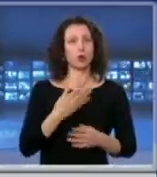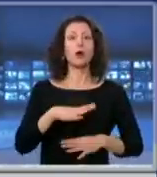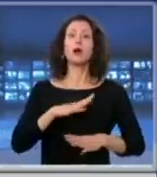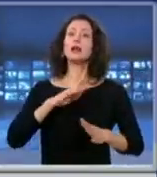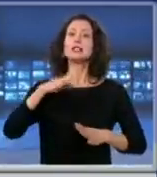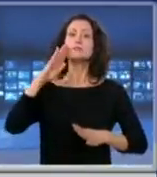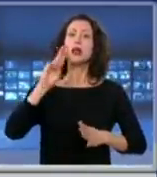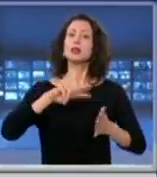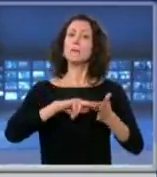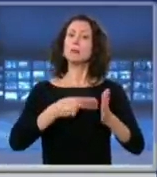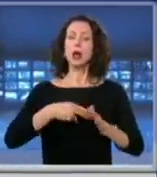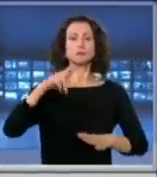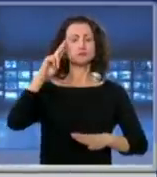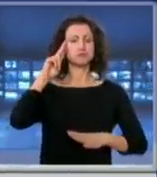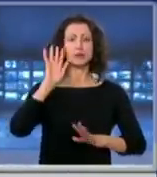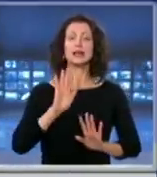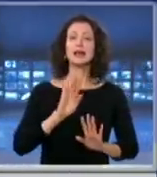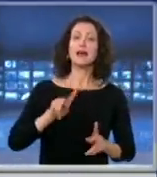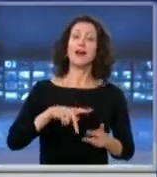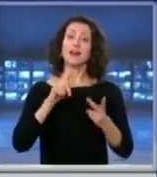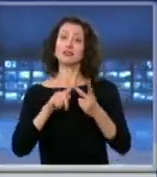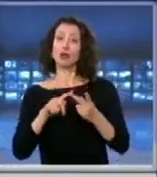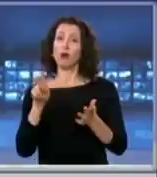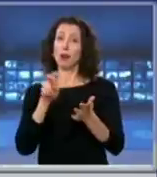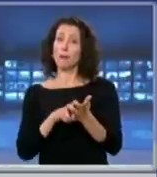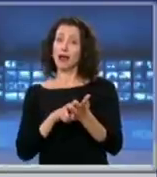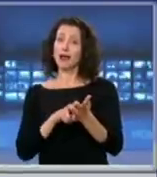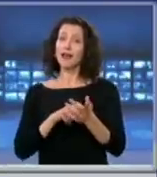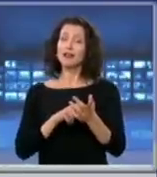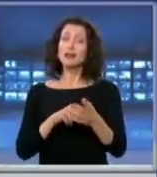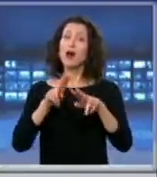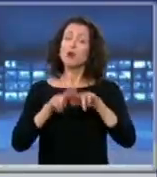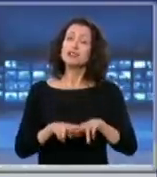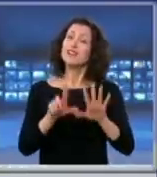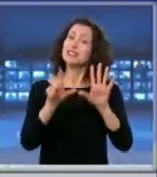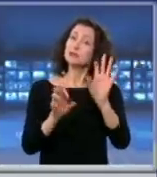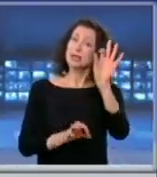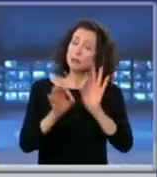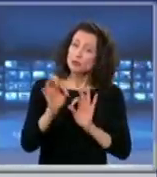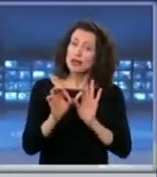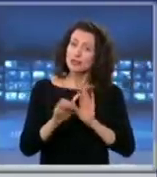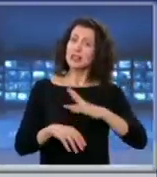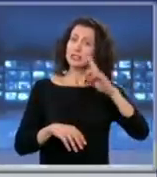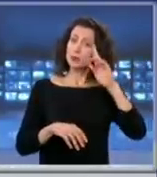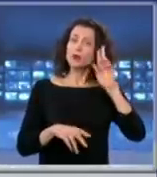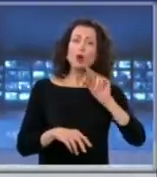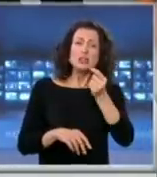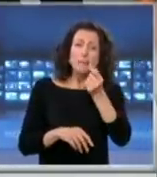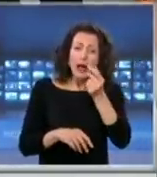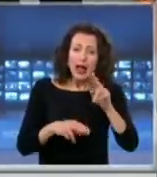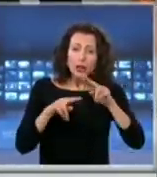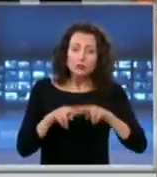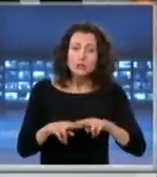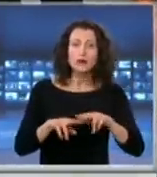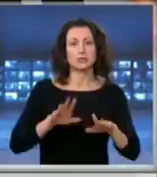За друга от банките остава, е изпълнена 70%, остава още малко, за да се довърши